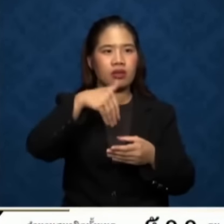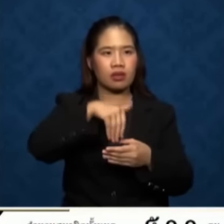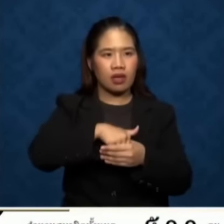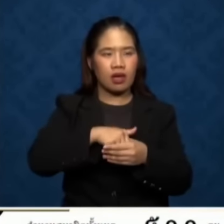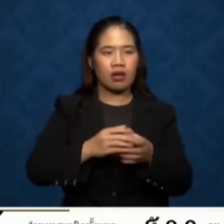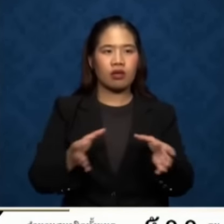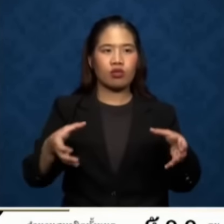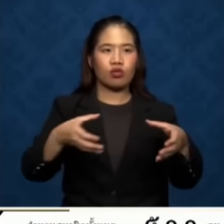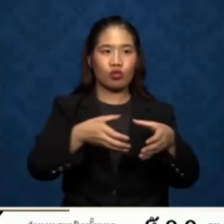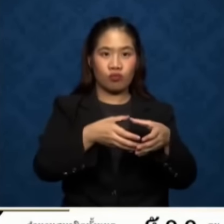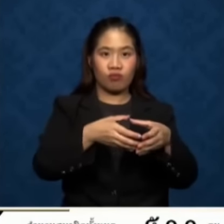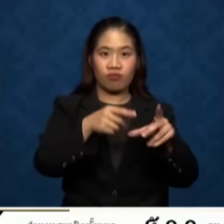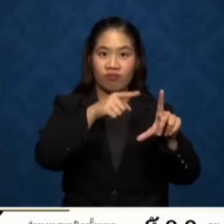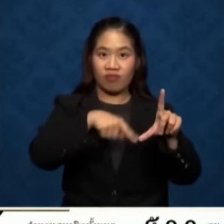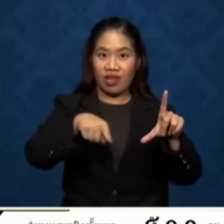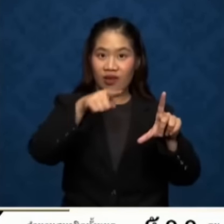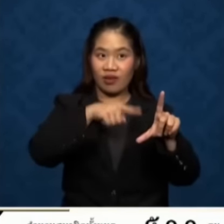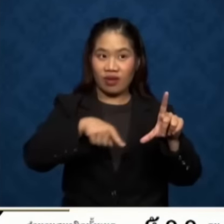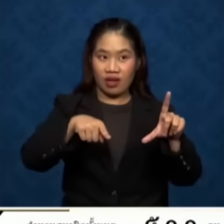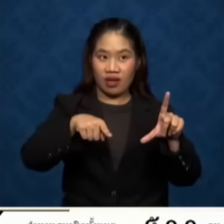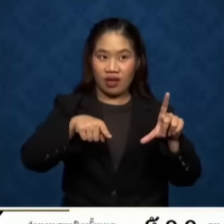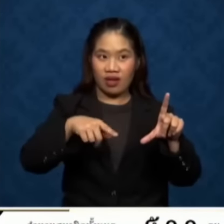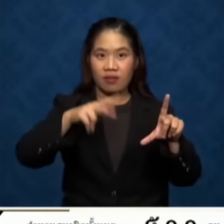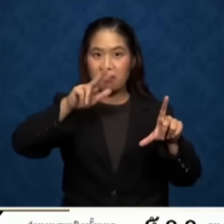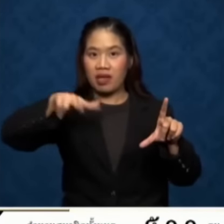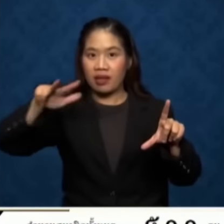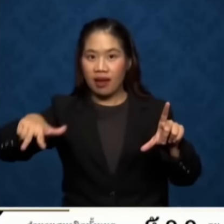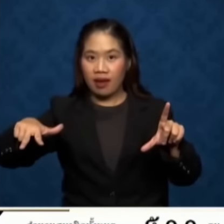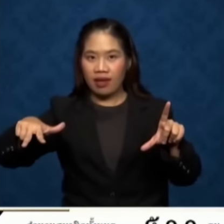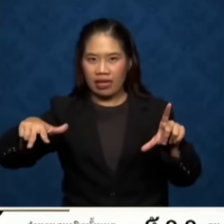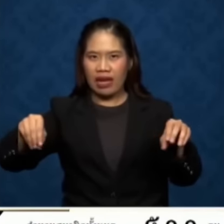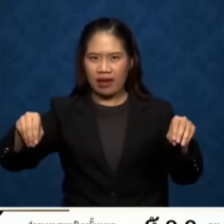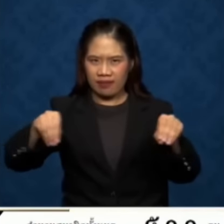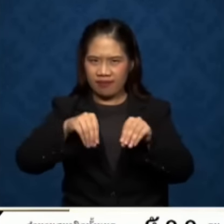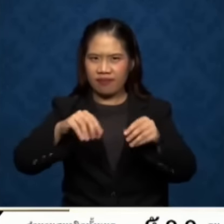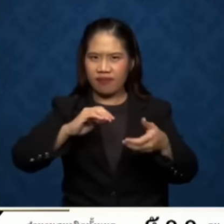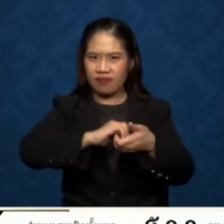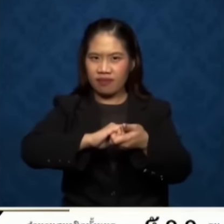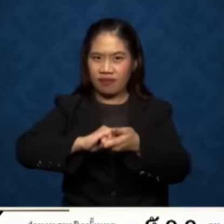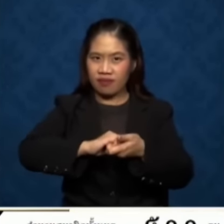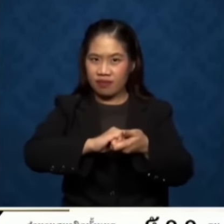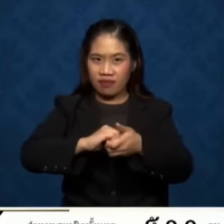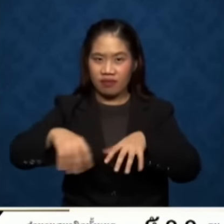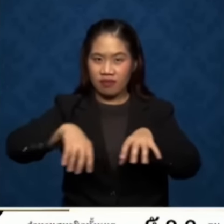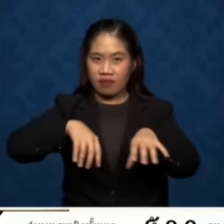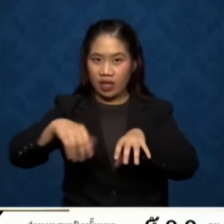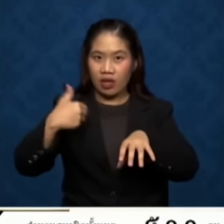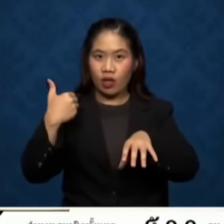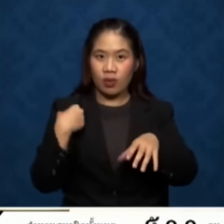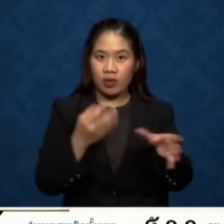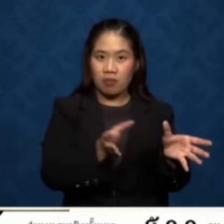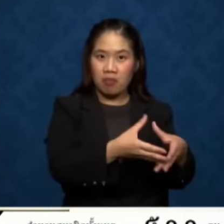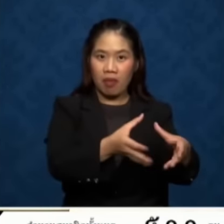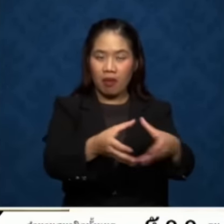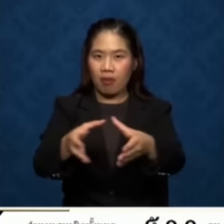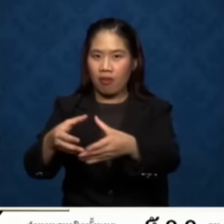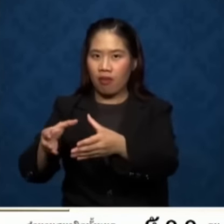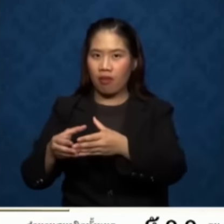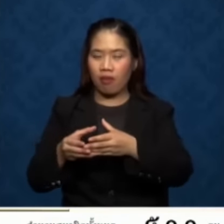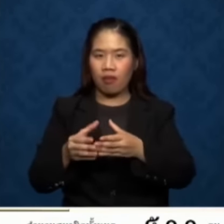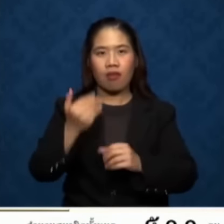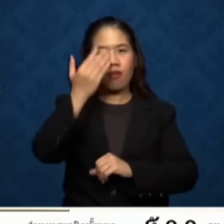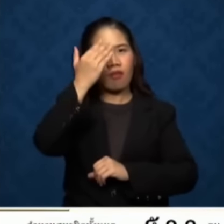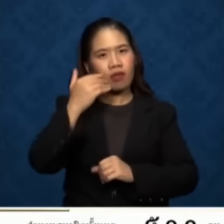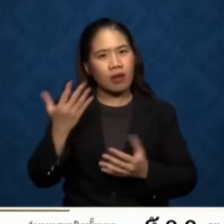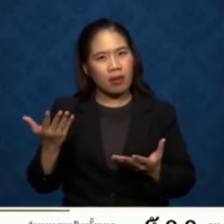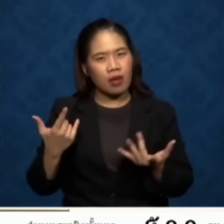คก้าวไกลพรรคเพื่อไทยกำลังจะจัดตั้งรัฐบาลรวมมีพรรคอื่นๆทำไมท่าน